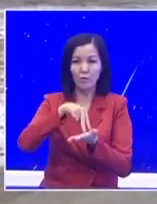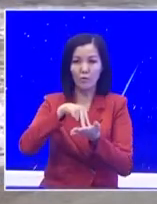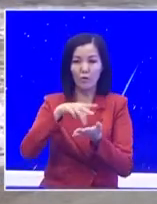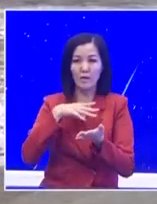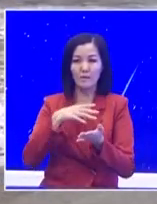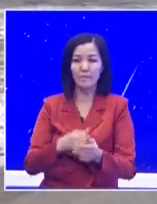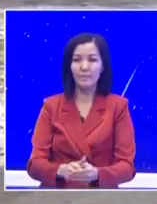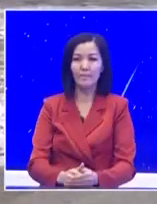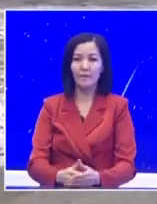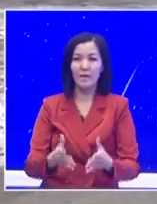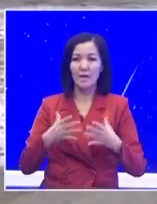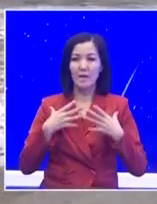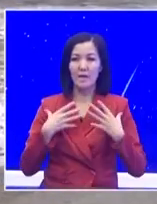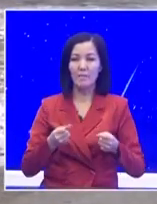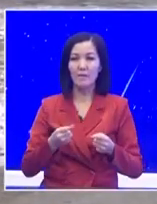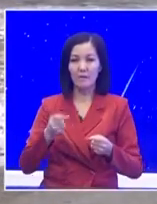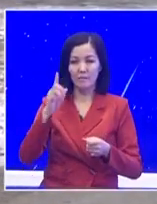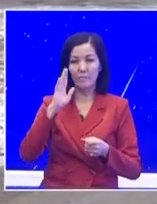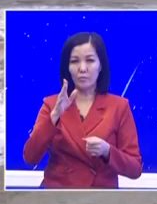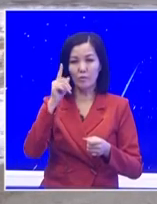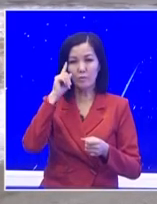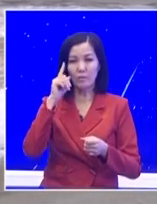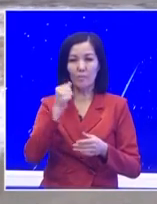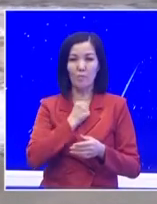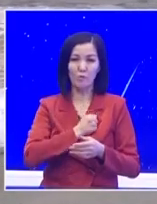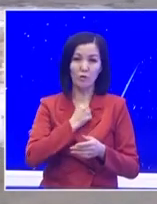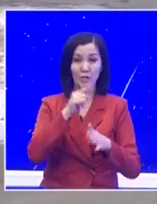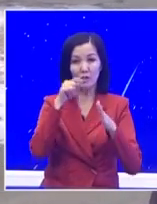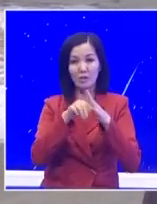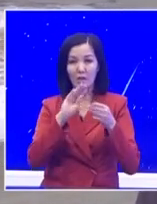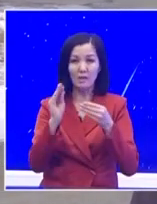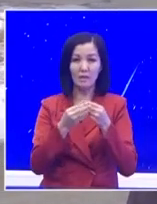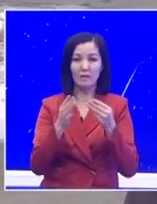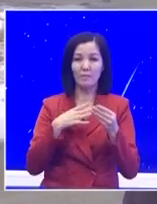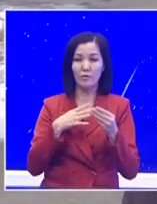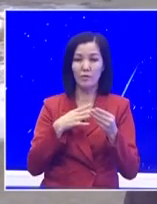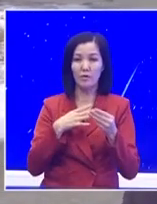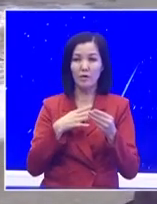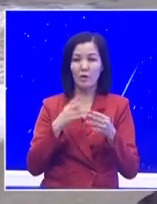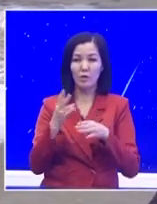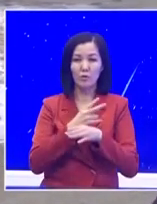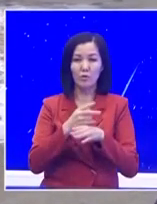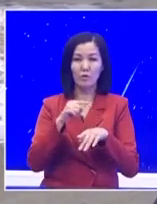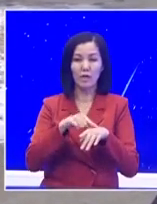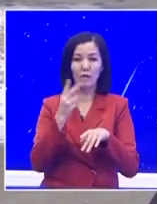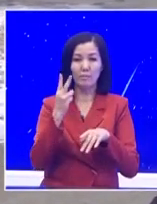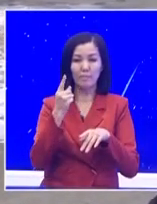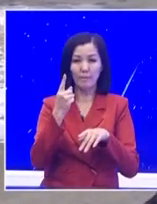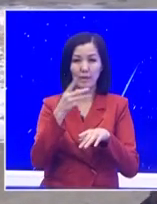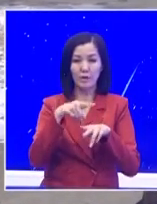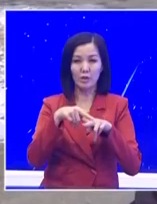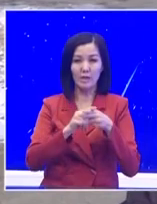Енді аман қаламыз деп бардық қой, шын айтқан дейін моншаға. Содан айтып енді түнгі сағат 1:30 болғанда су